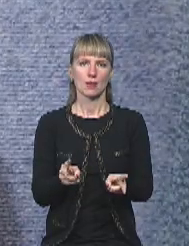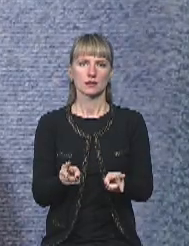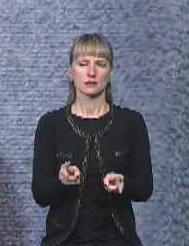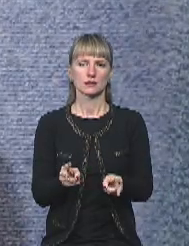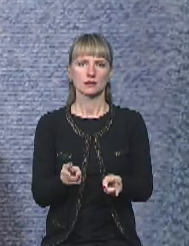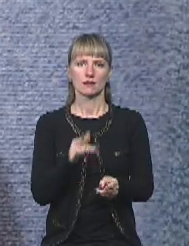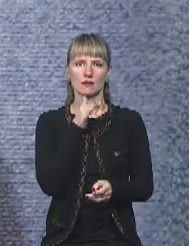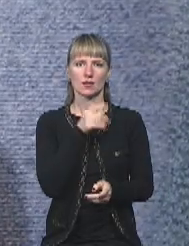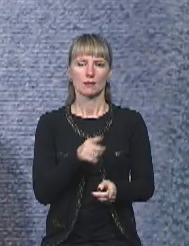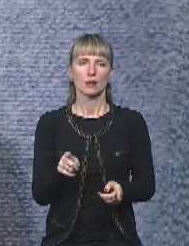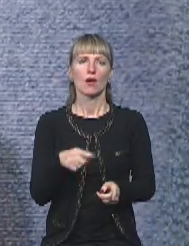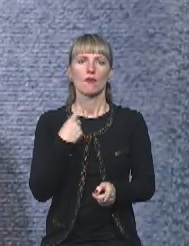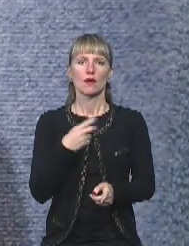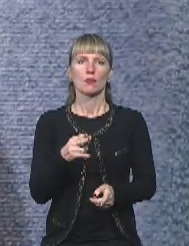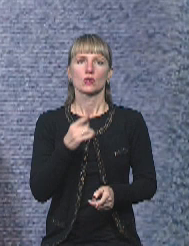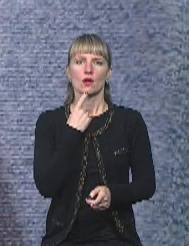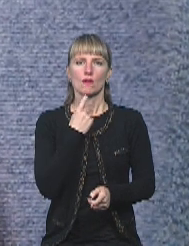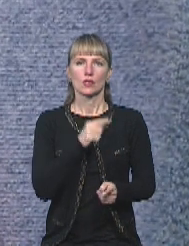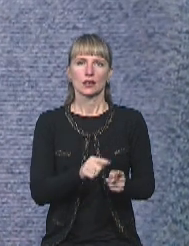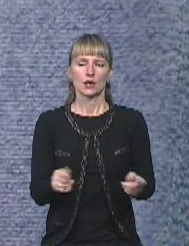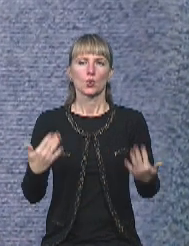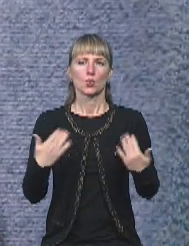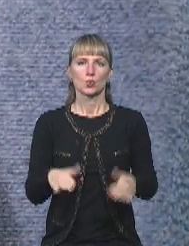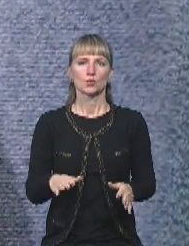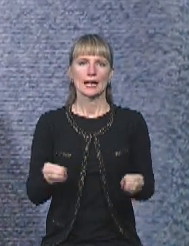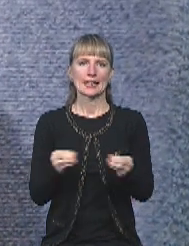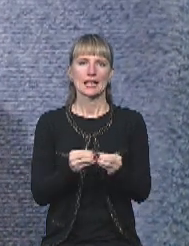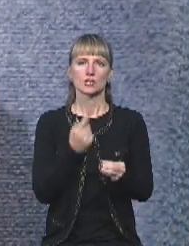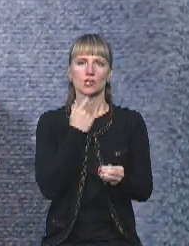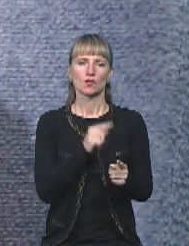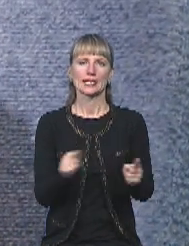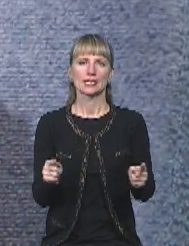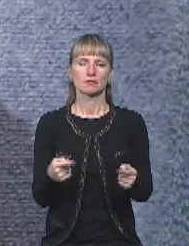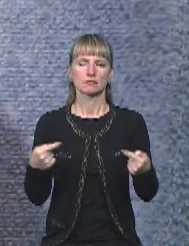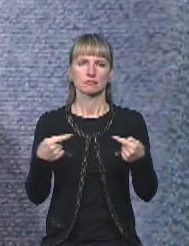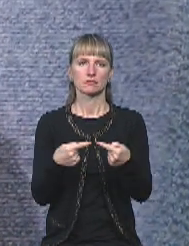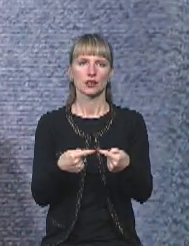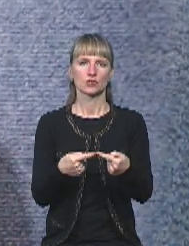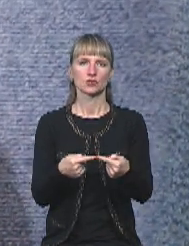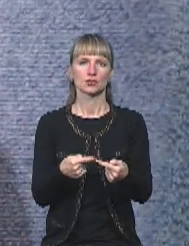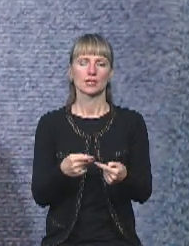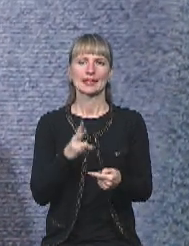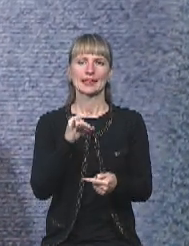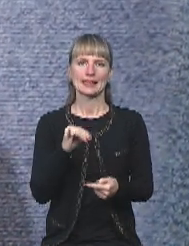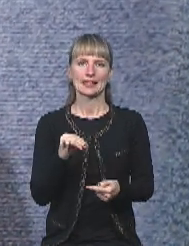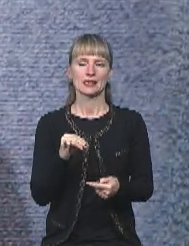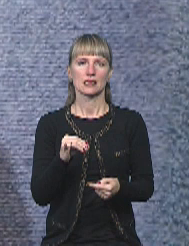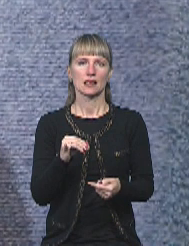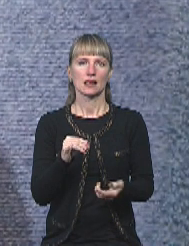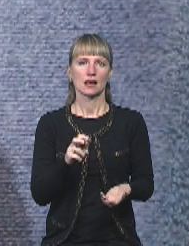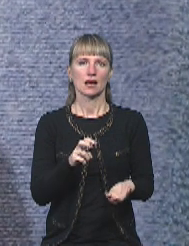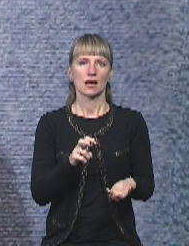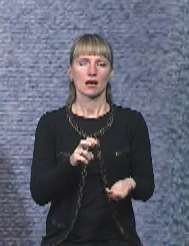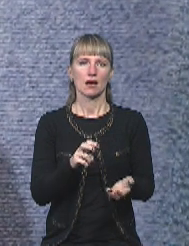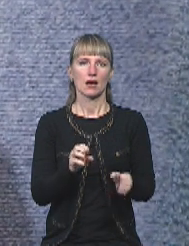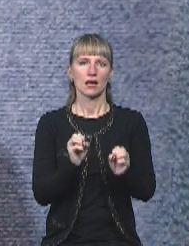найнебезпечніших моментів. Говоримо про червоні лінії, вже сформульовані 10 червоних ліній. Чітко йде оце «ні капітуляції». Я хочу від вас почути, що